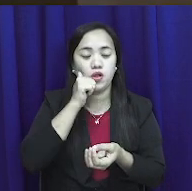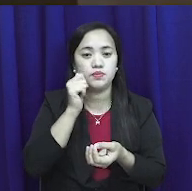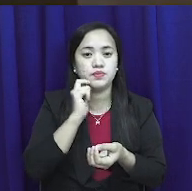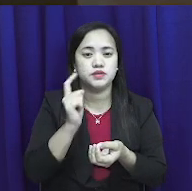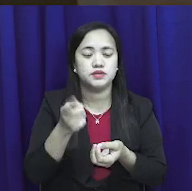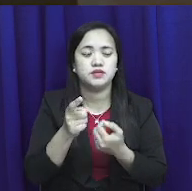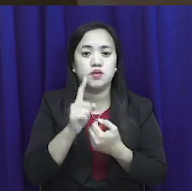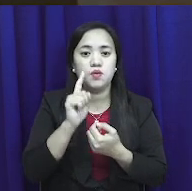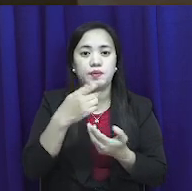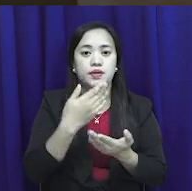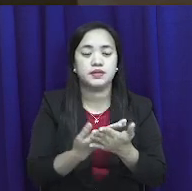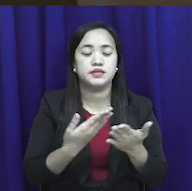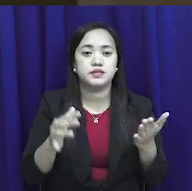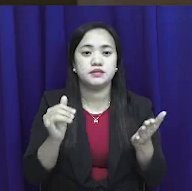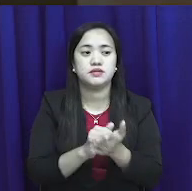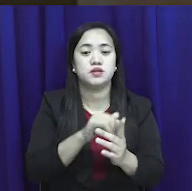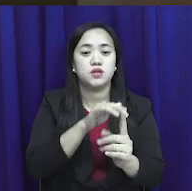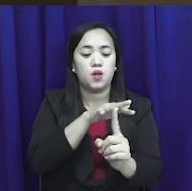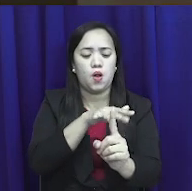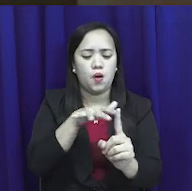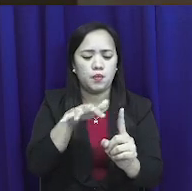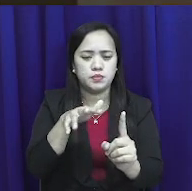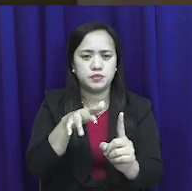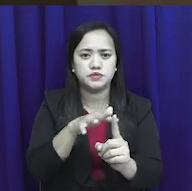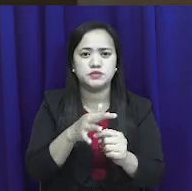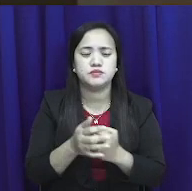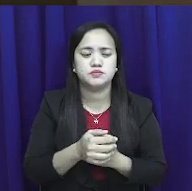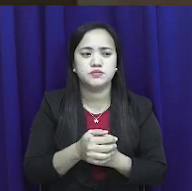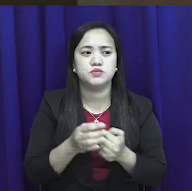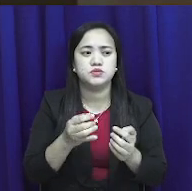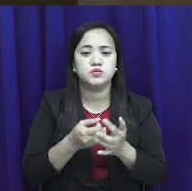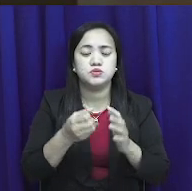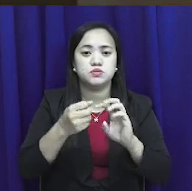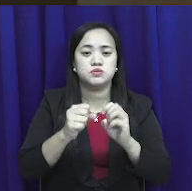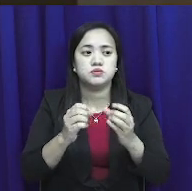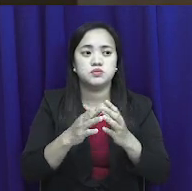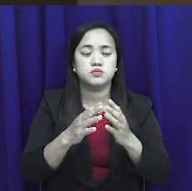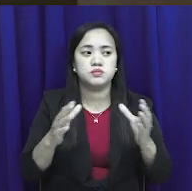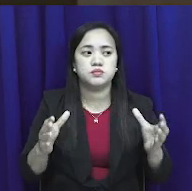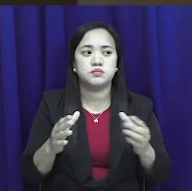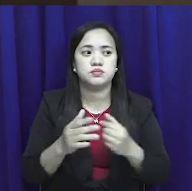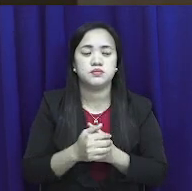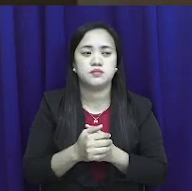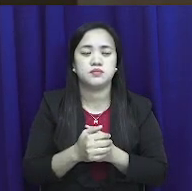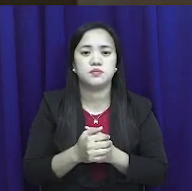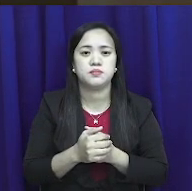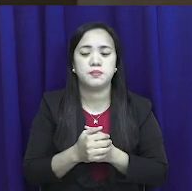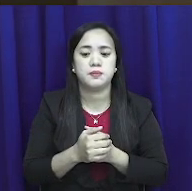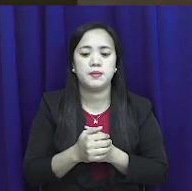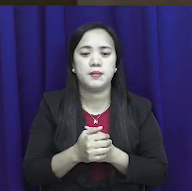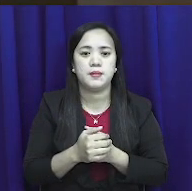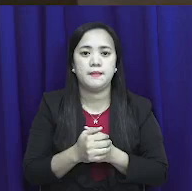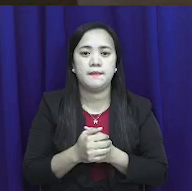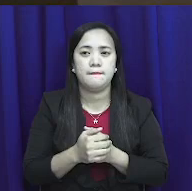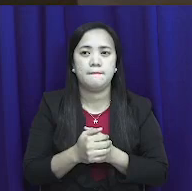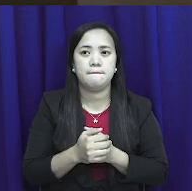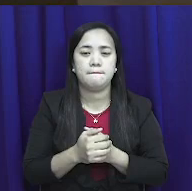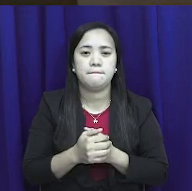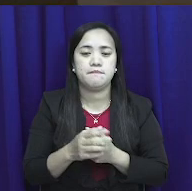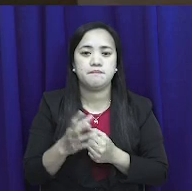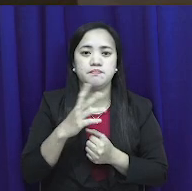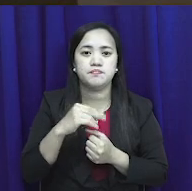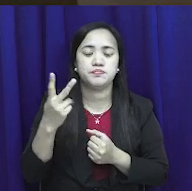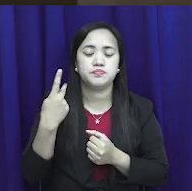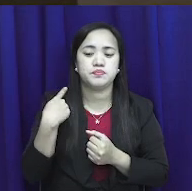mga isa sa mga na-observe nila ang nakakalungkot mas nauunahan pa sila ng may anak at buntis sa mag-ayos ng mukha